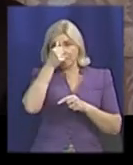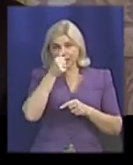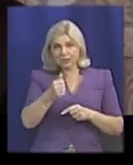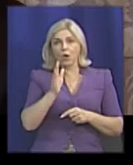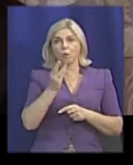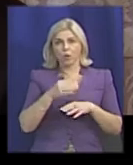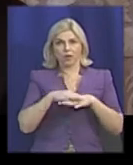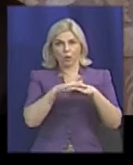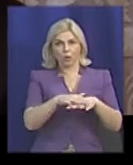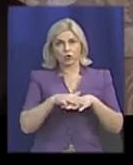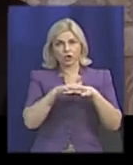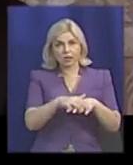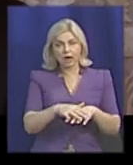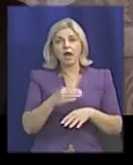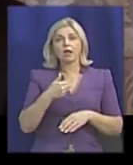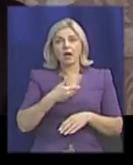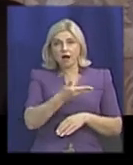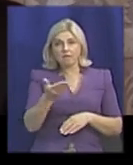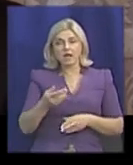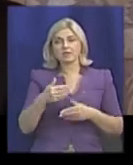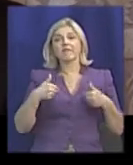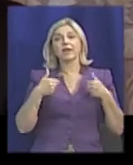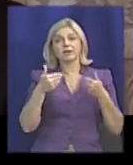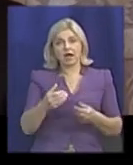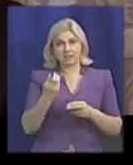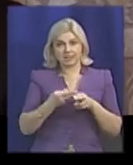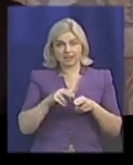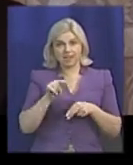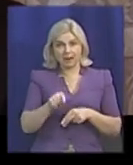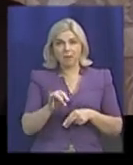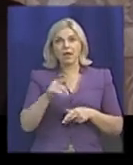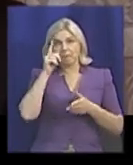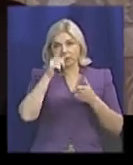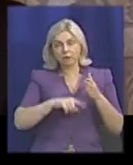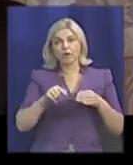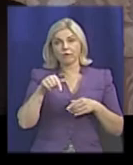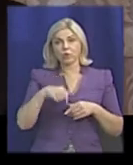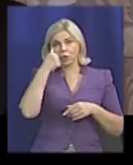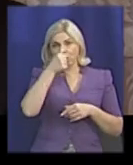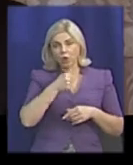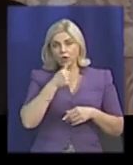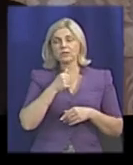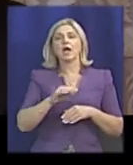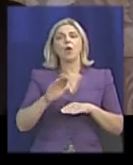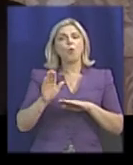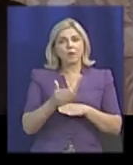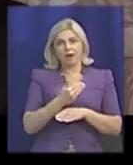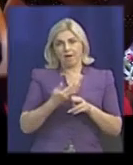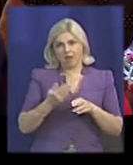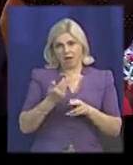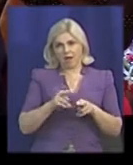надходження. Тому я вас всім вітаю і сподіваюся, що ми в цьому році знімемо ваше проблемне